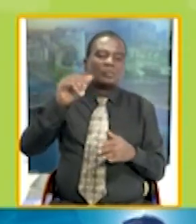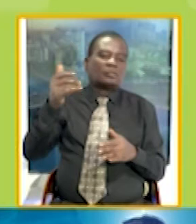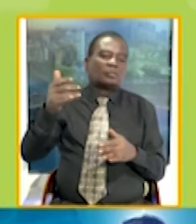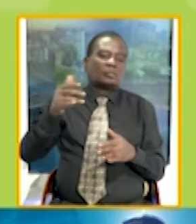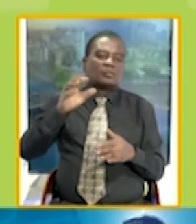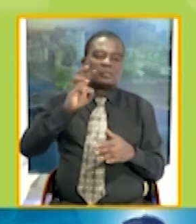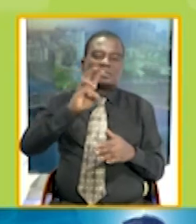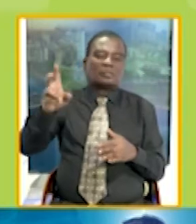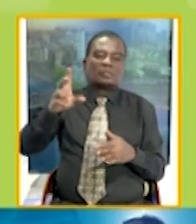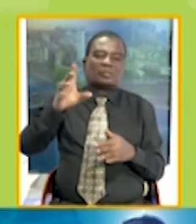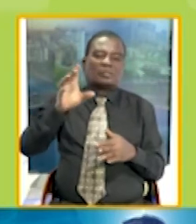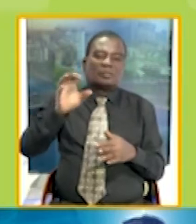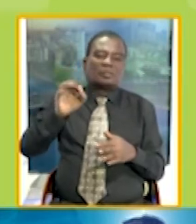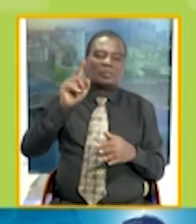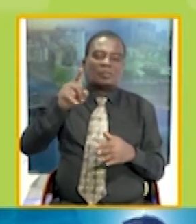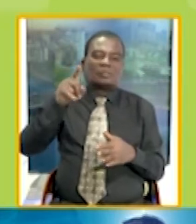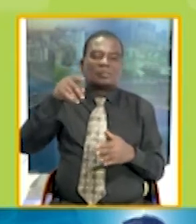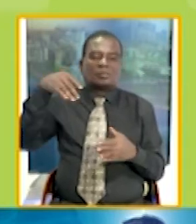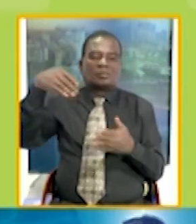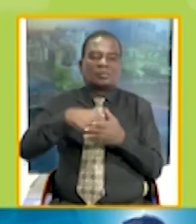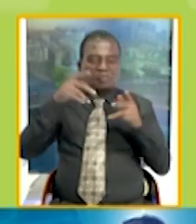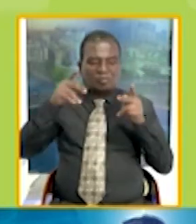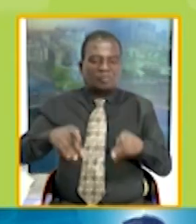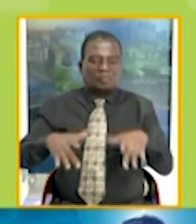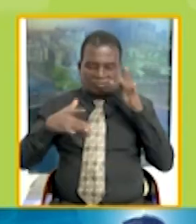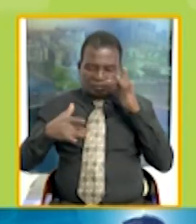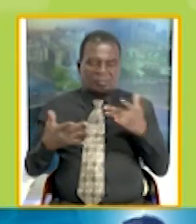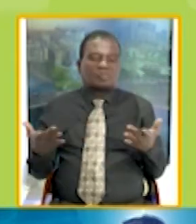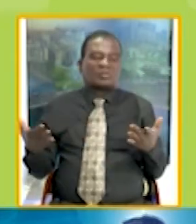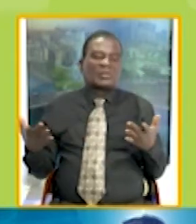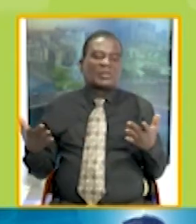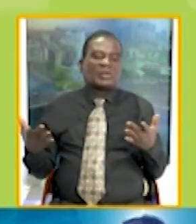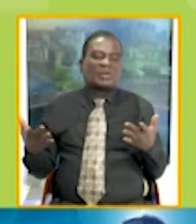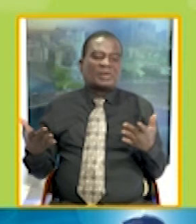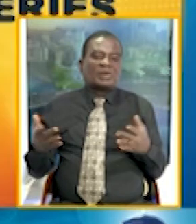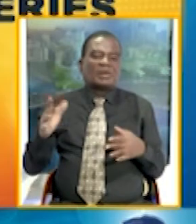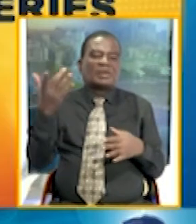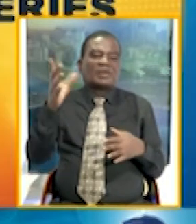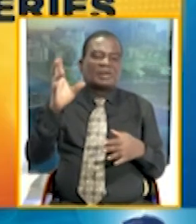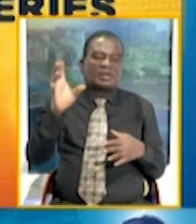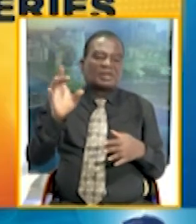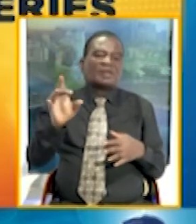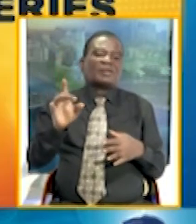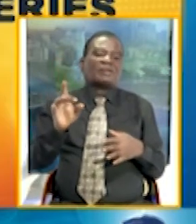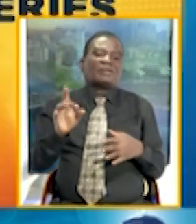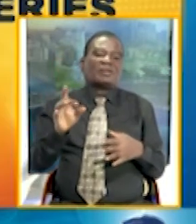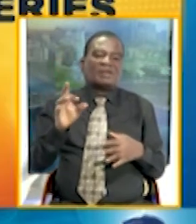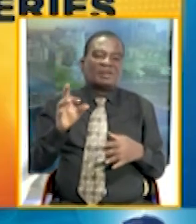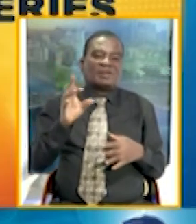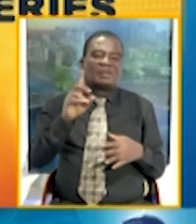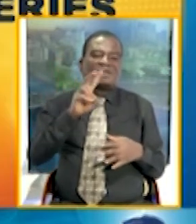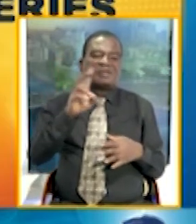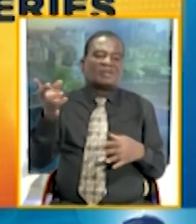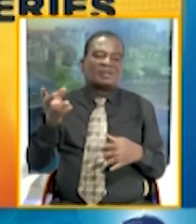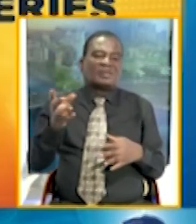691 nouveaux cas de COVID-19 sur 3518 échantillons prélevés, soit 19,6% de cas positifs,